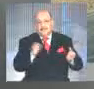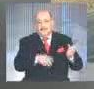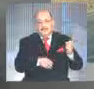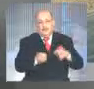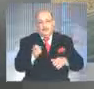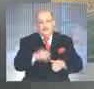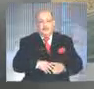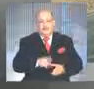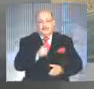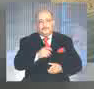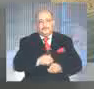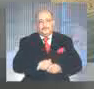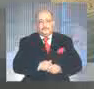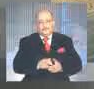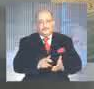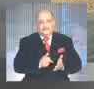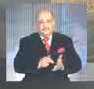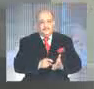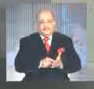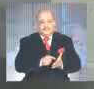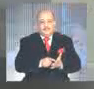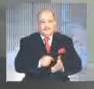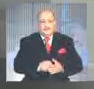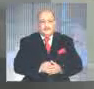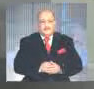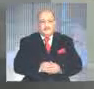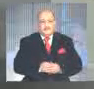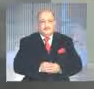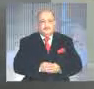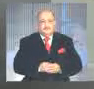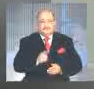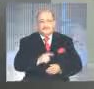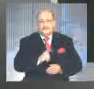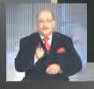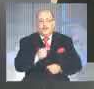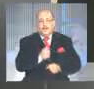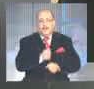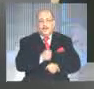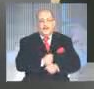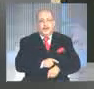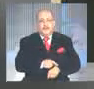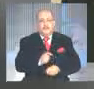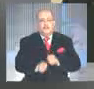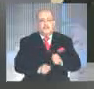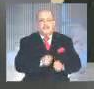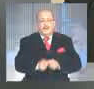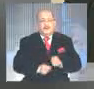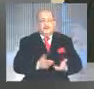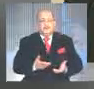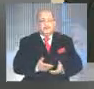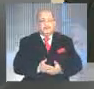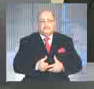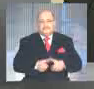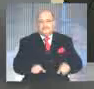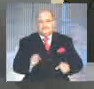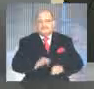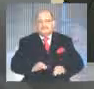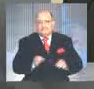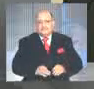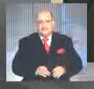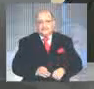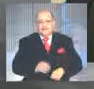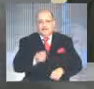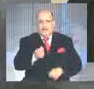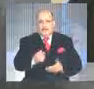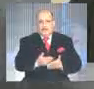لمطلبهم المشروع في عمل تضمن لهم فيه كل حقوقهم المشروعة. هذا اليوم الثاني للإضراب قطاعي في